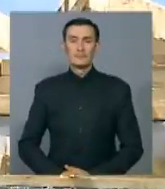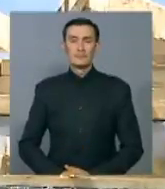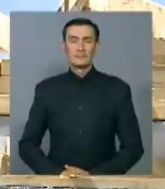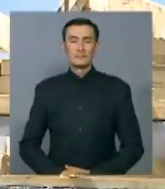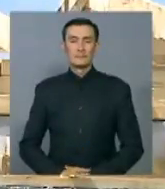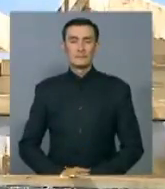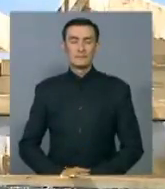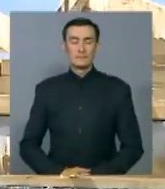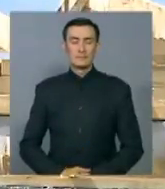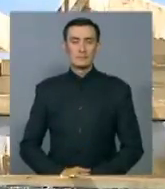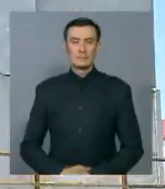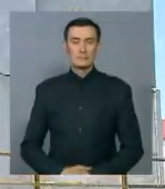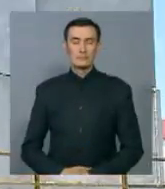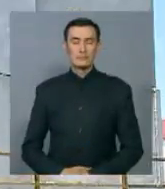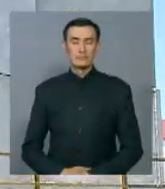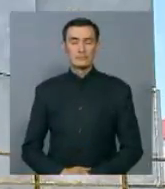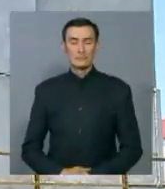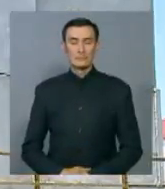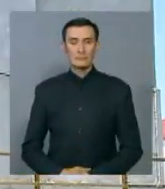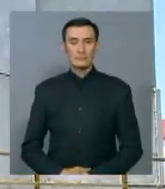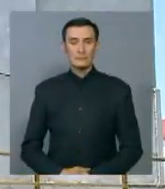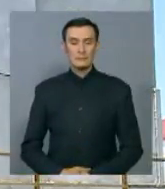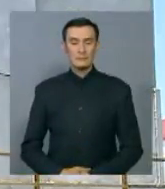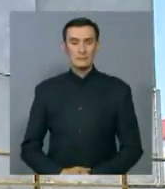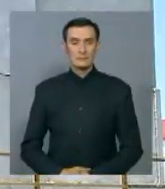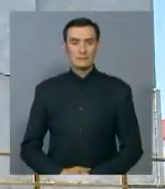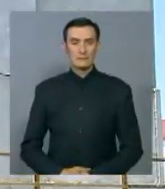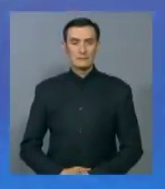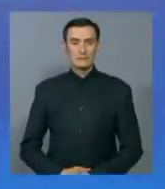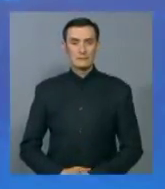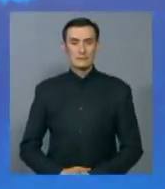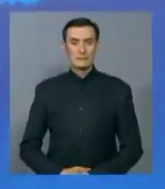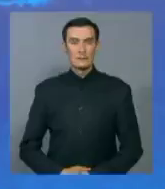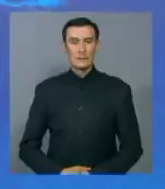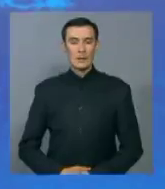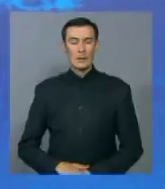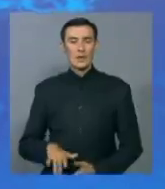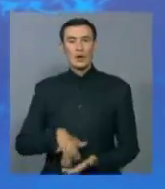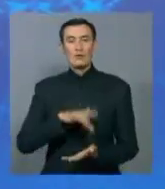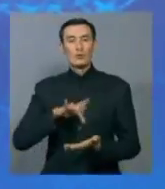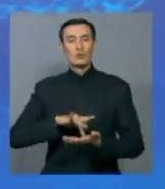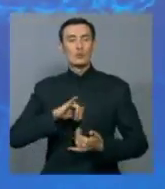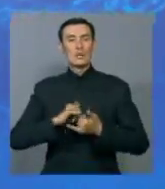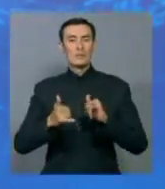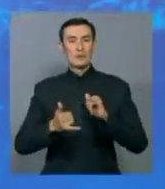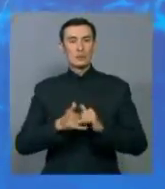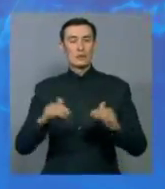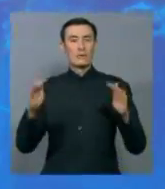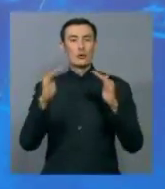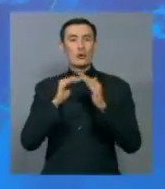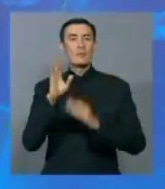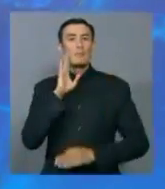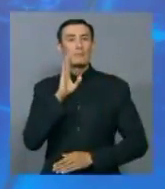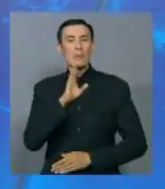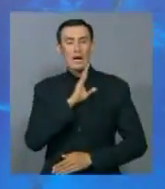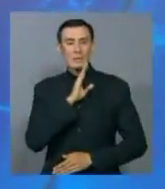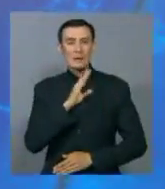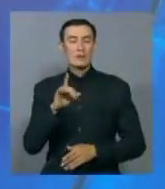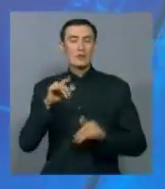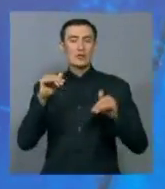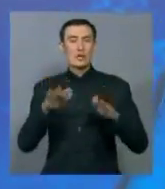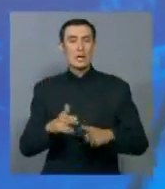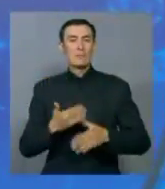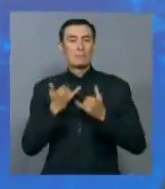Бапаев, Руслан Хатила, Тарас, Хабар, 24. В Усть-Каменогорске в доме мамы первыми в стране